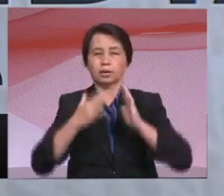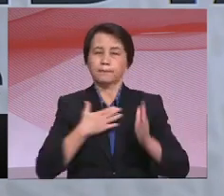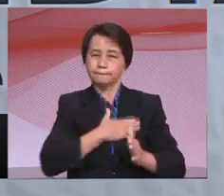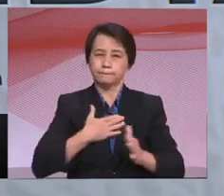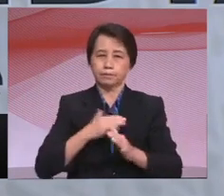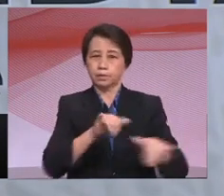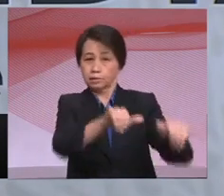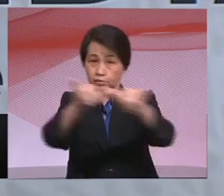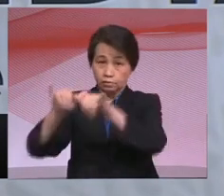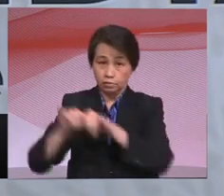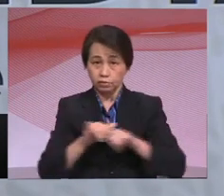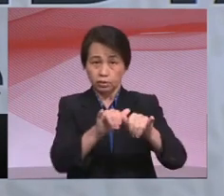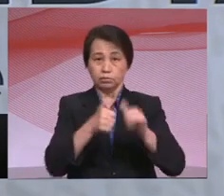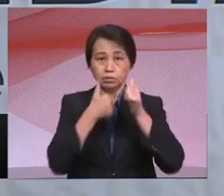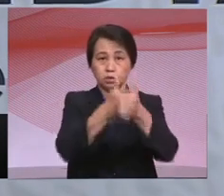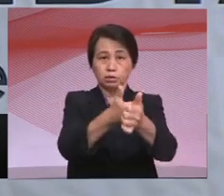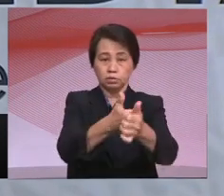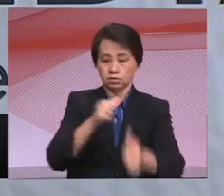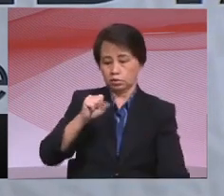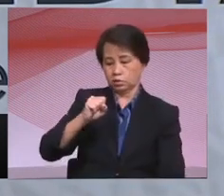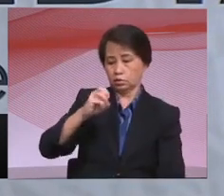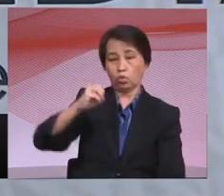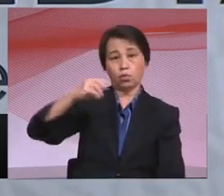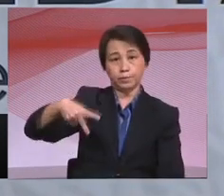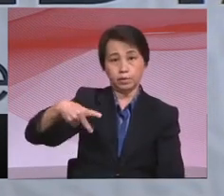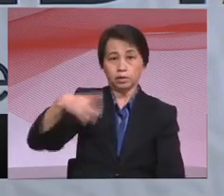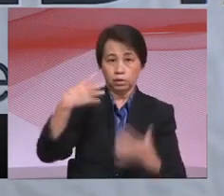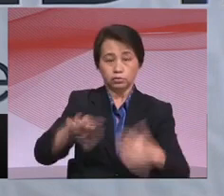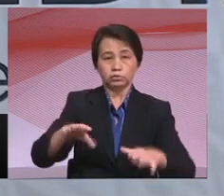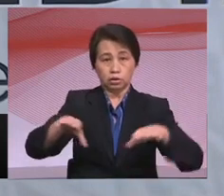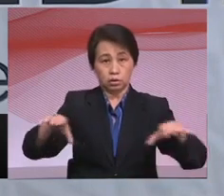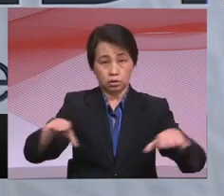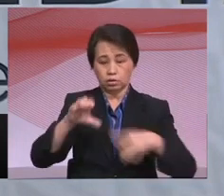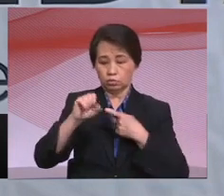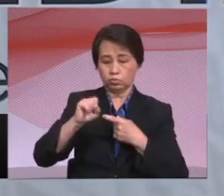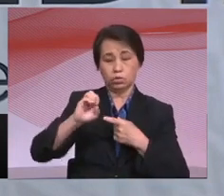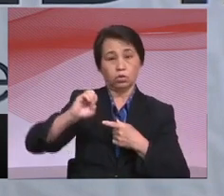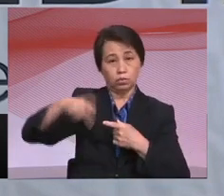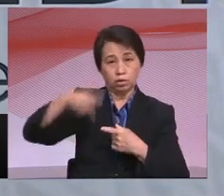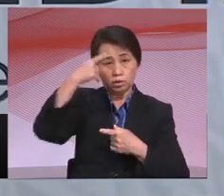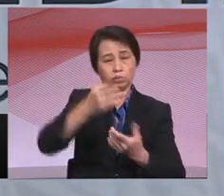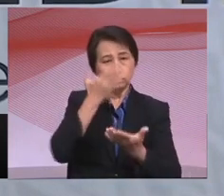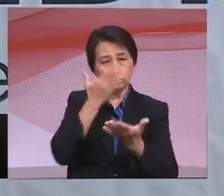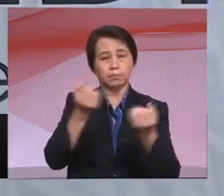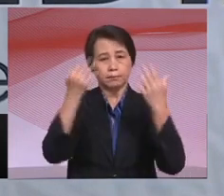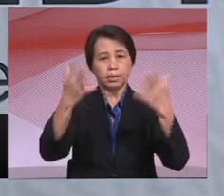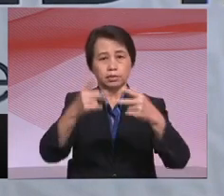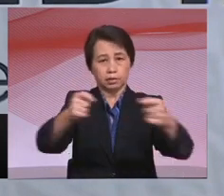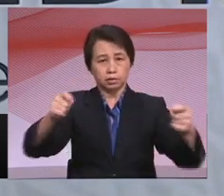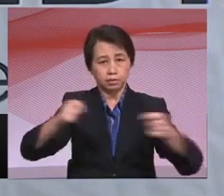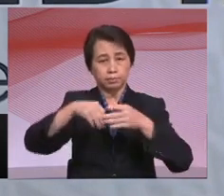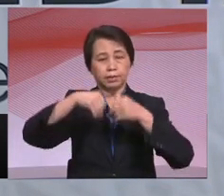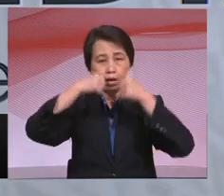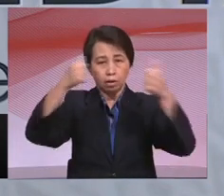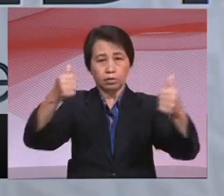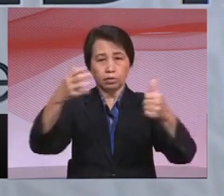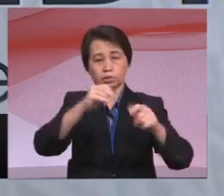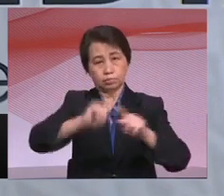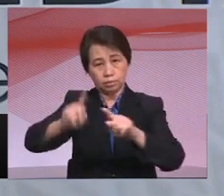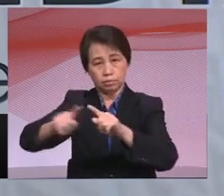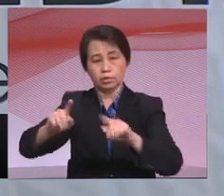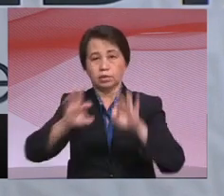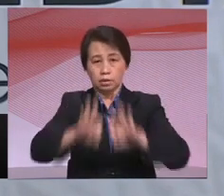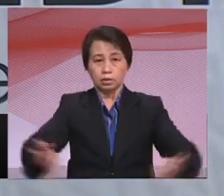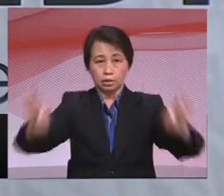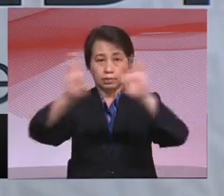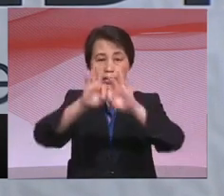sama-sama patuh kepada SOP. Dan telah kita gariskan SOP untuk kebanyakan tempat awam dan sebagainya adalah